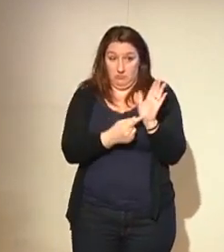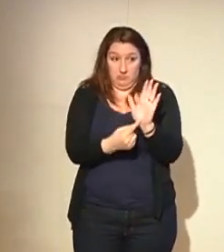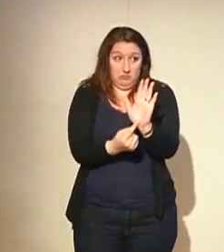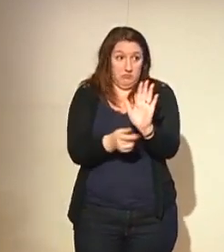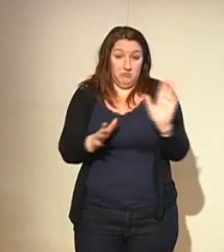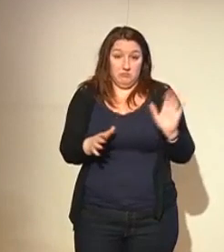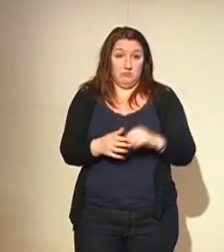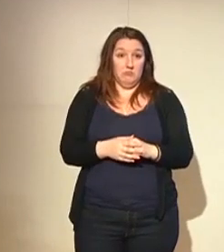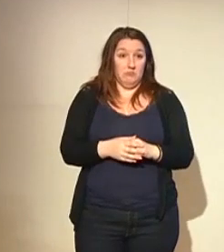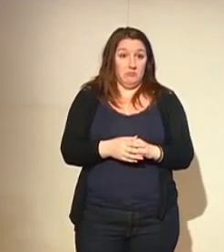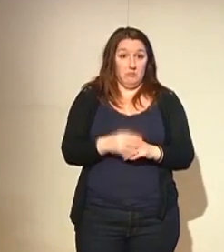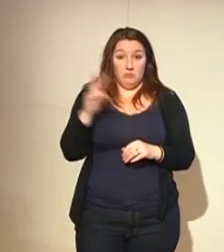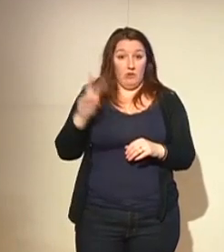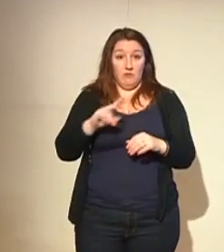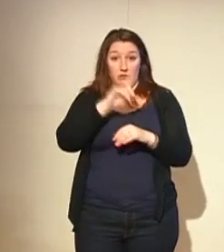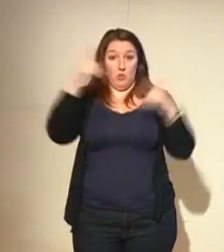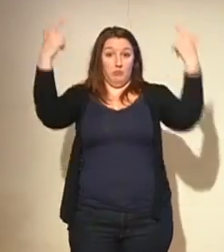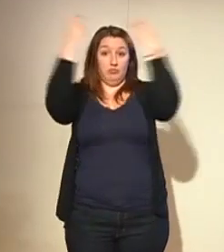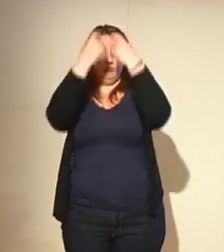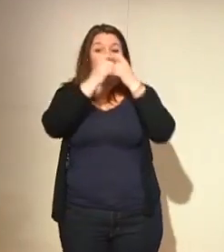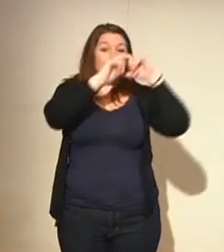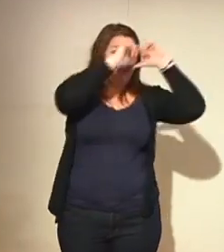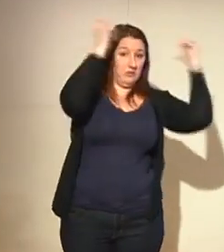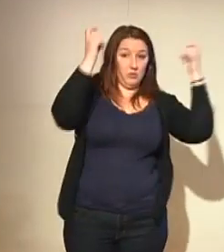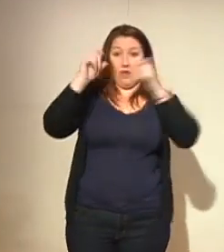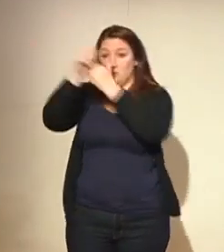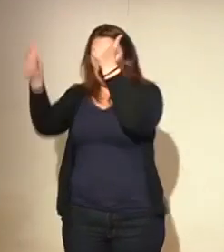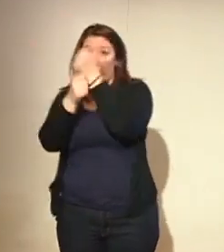qui ils ne sont pas attachés titulaire